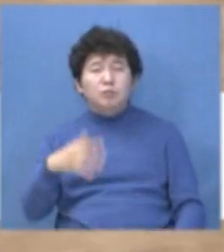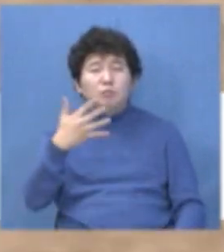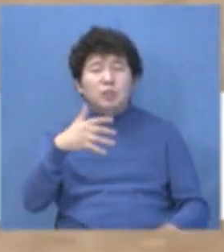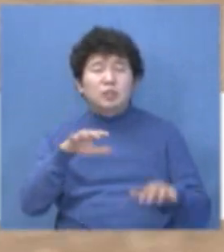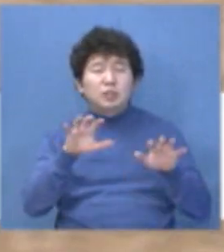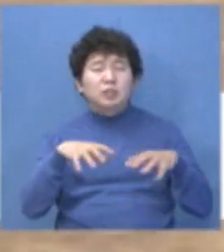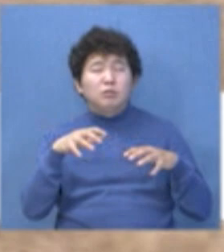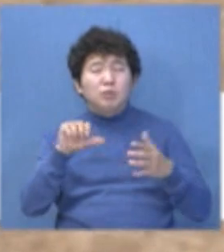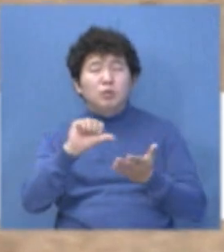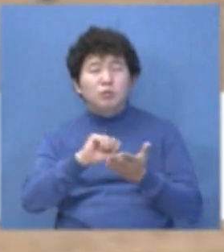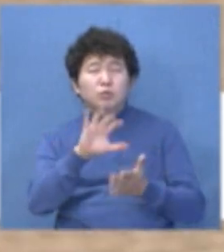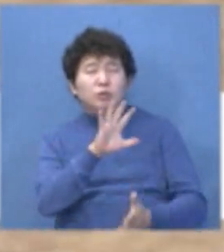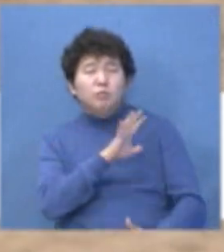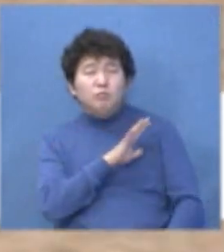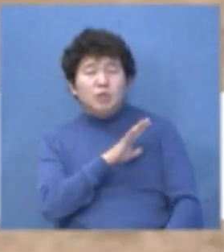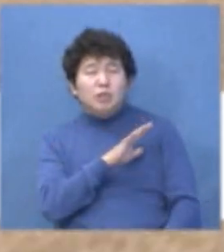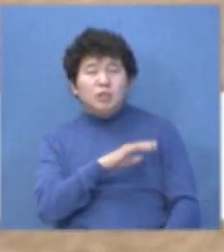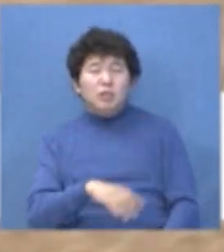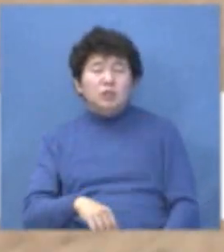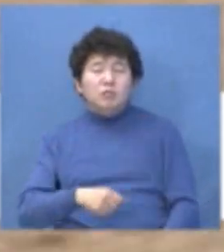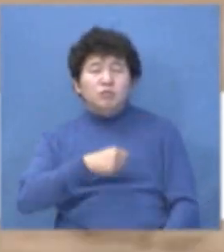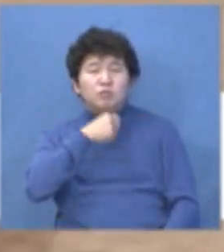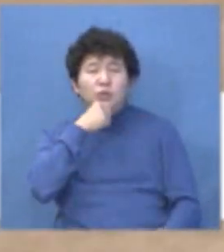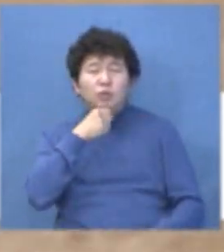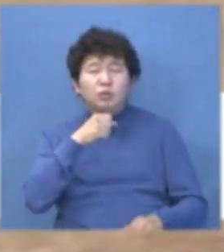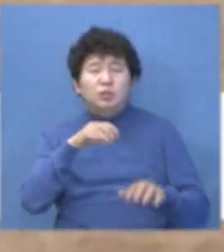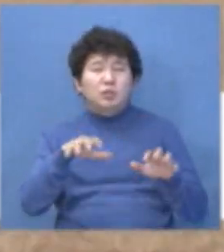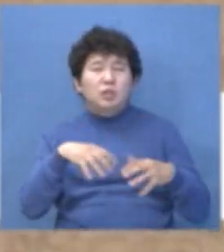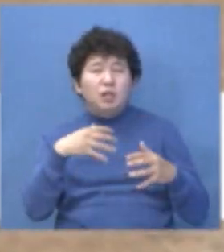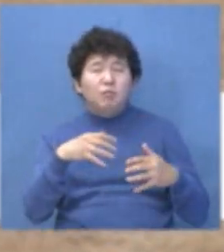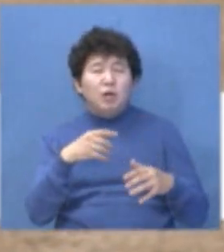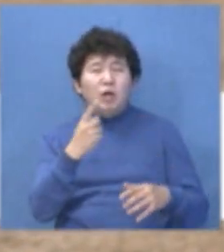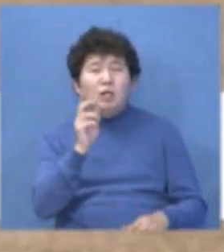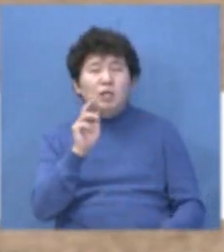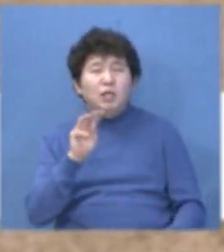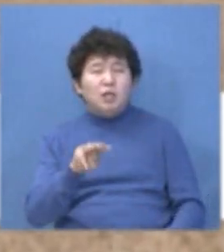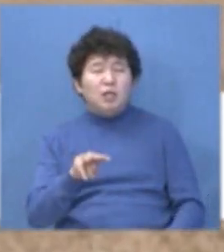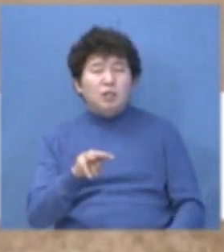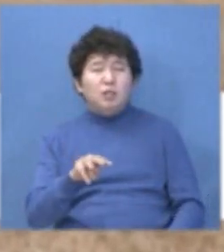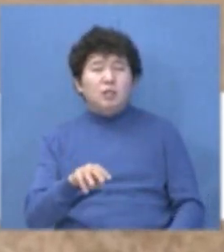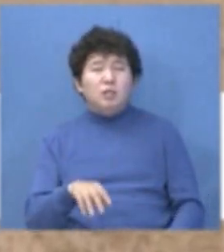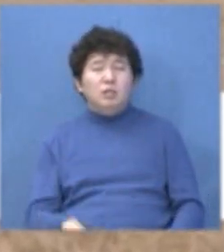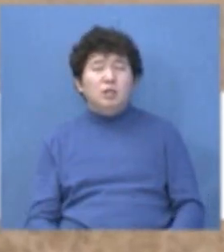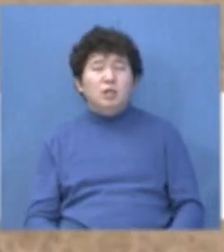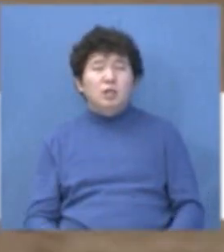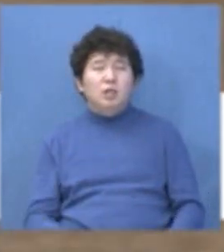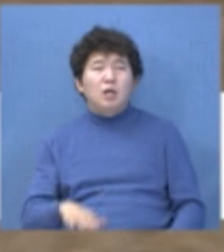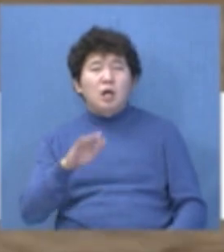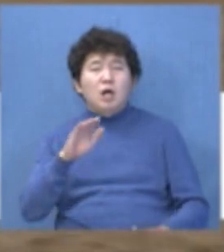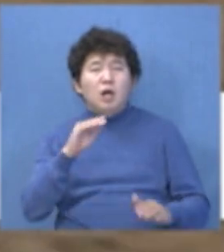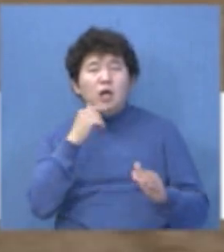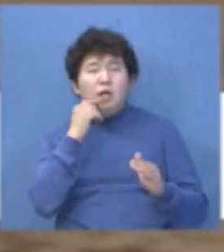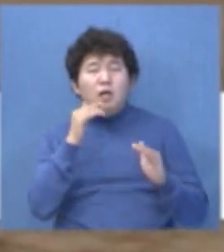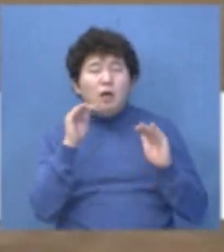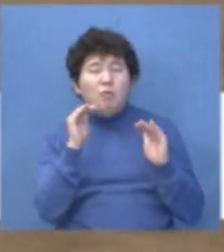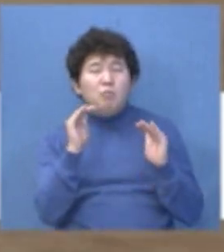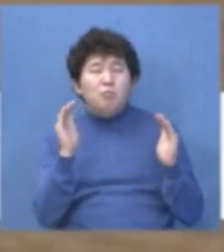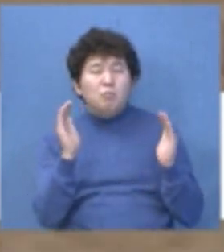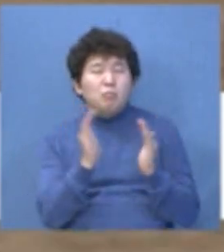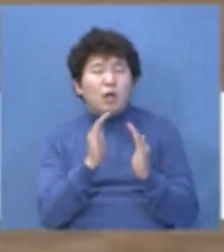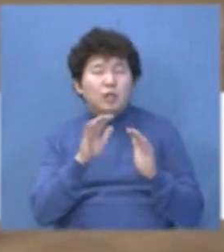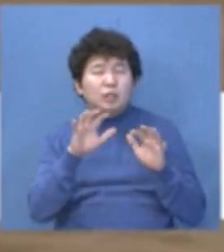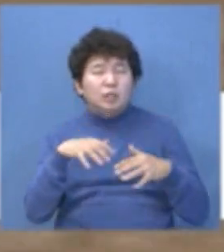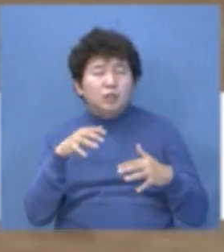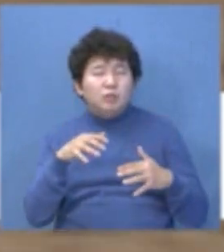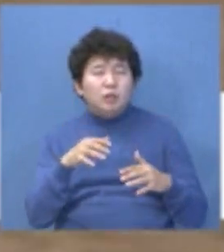состязаниях Ширга-Тарту взрослые собаки соревновались на дистанции 1 километр, а щенки 500 метров. По результатам соревнований